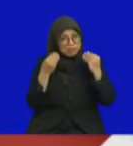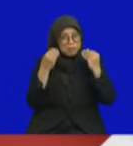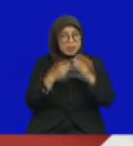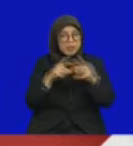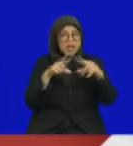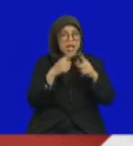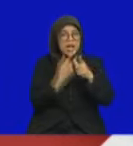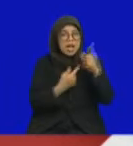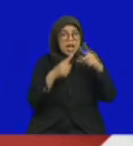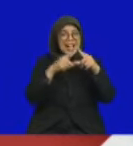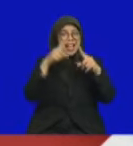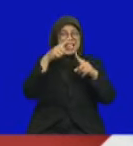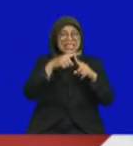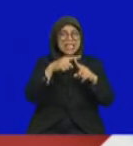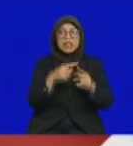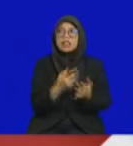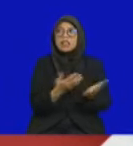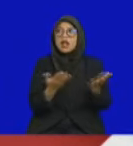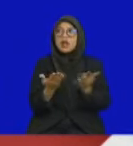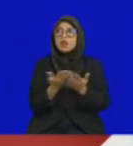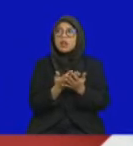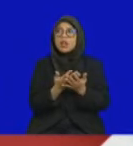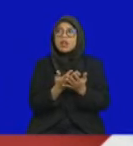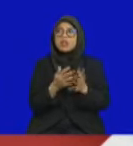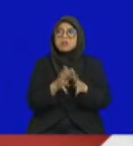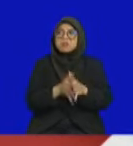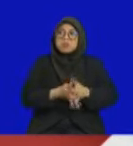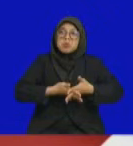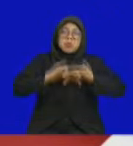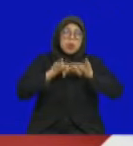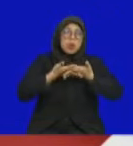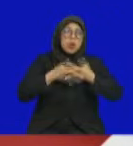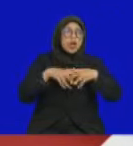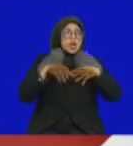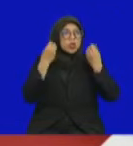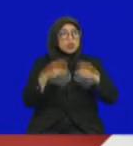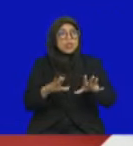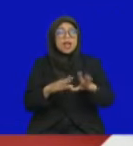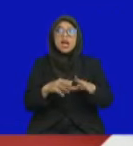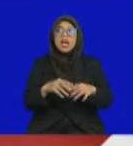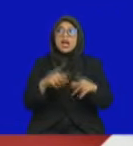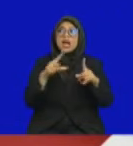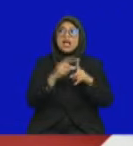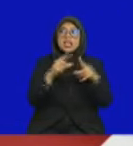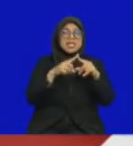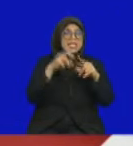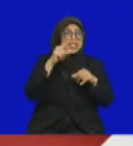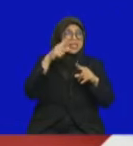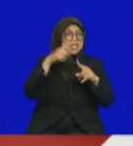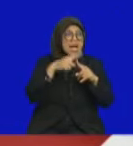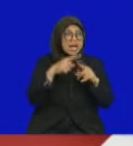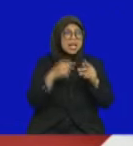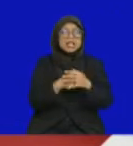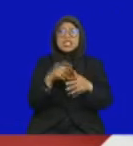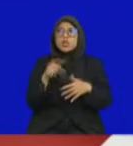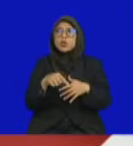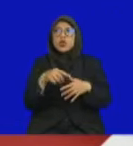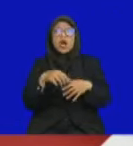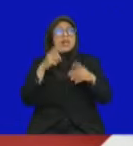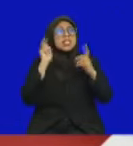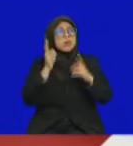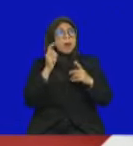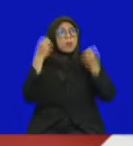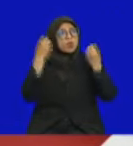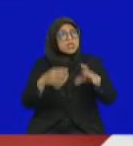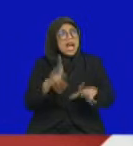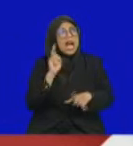Bari Wi sahabat a dinas bahwa kerusakan di darat dan di lautan itu disebabkan oleh tangan-tangan manusia itu artinya tidak ada takdir yang terkait